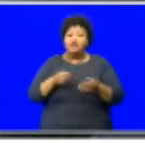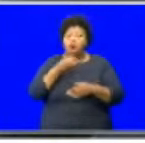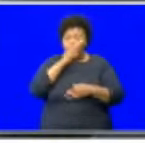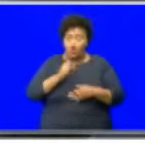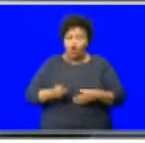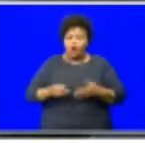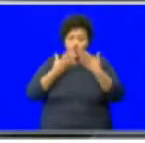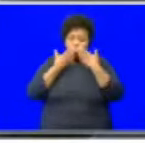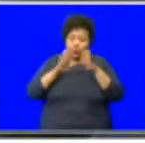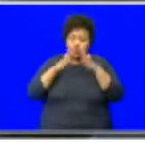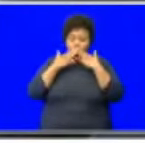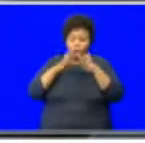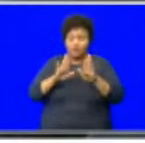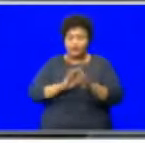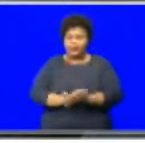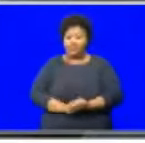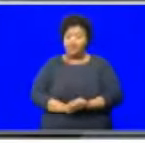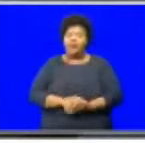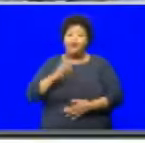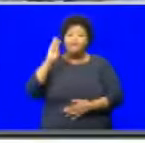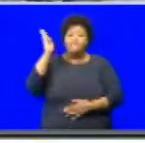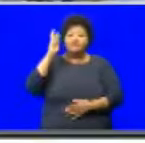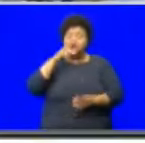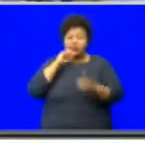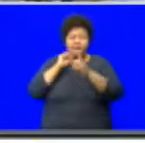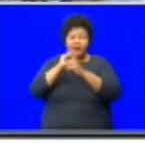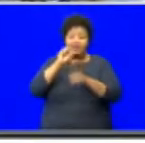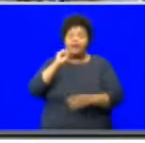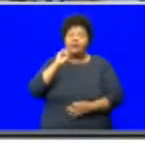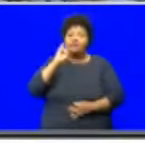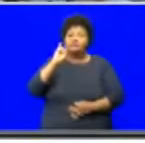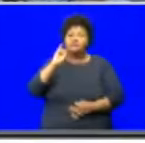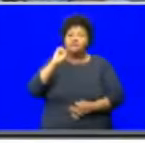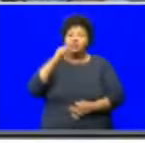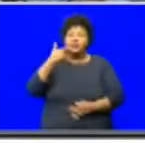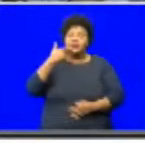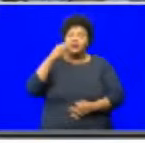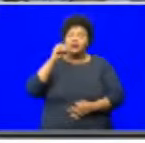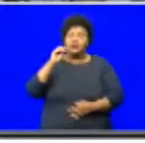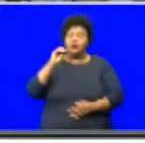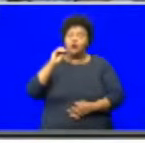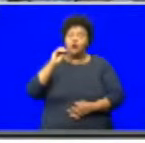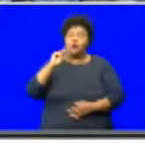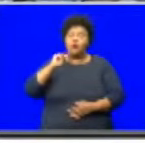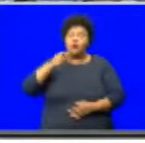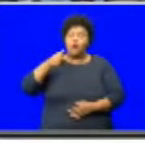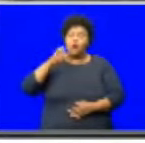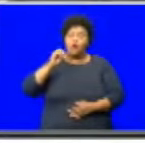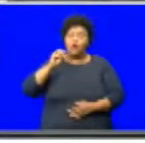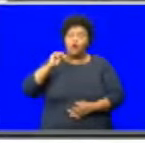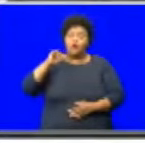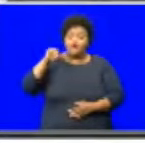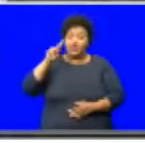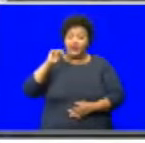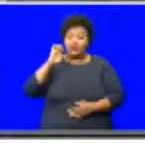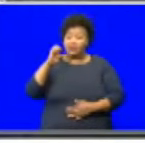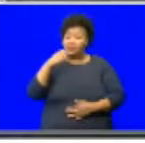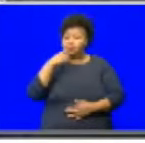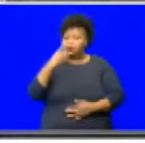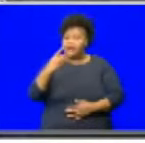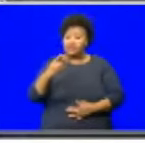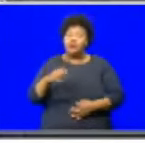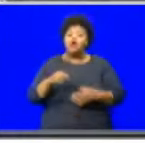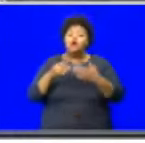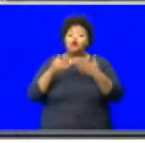yetiko. Mengameli kulelisondvo Alpheus Sihlongonyane uthile nkonzo baye babe nayo njalo ngeminyaka. Da libone